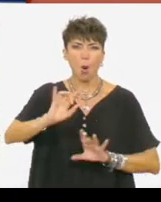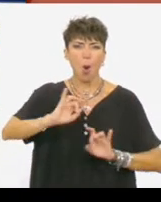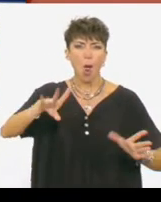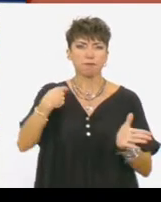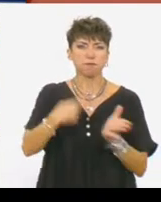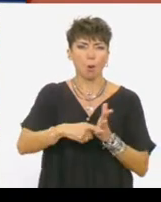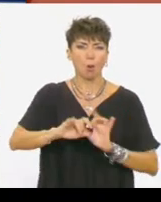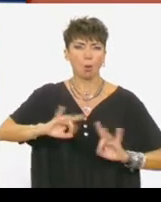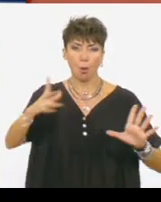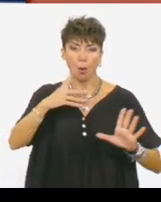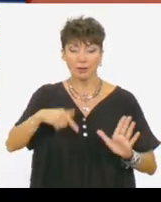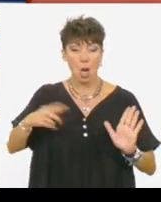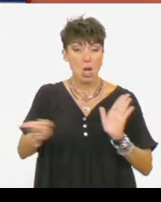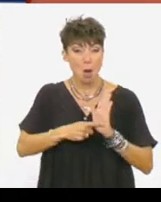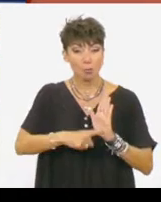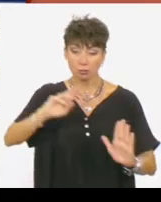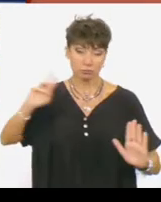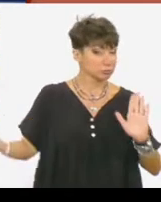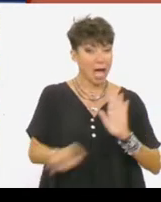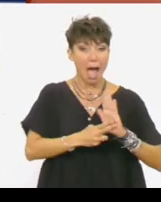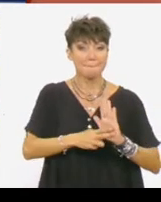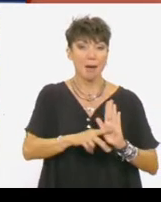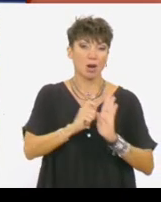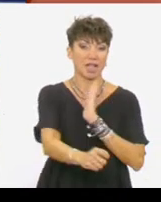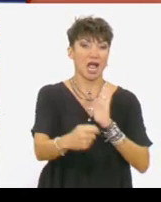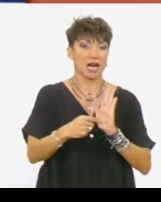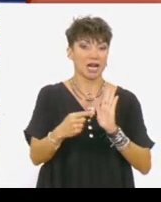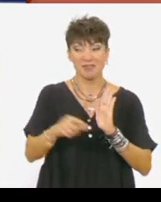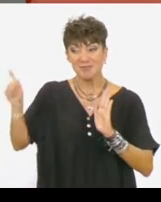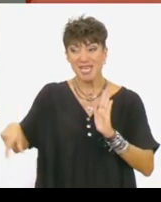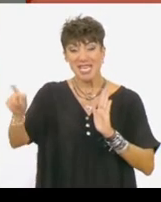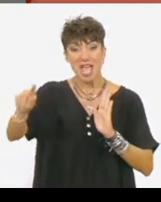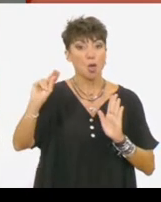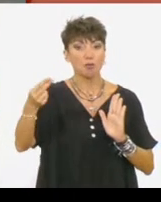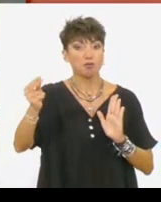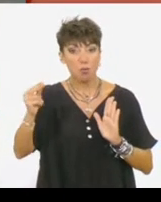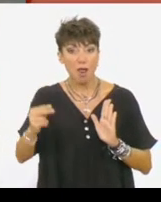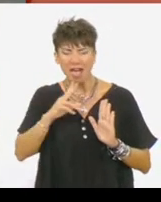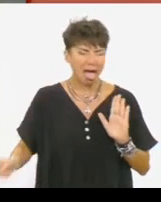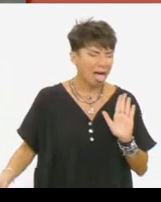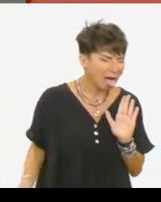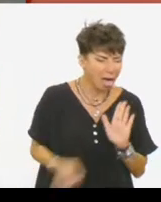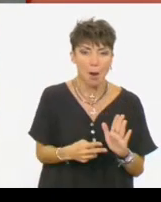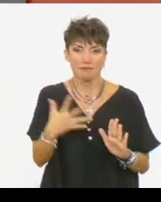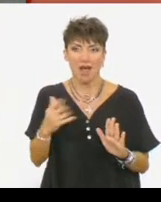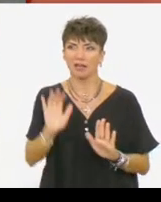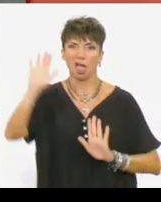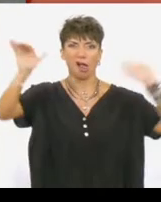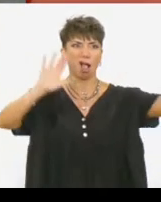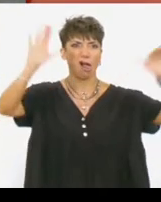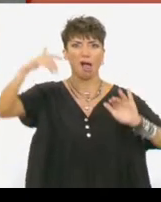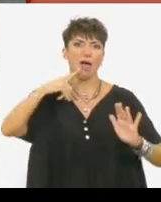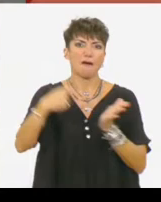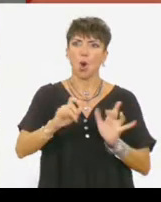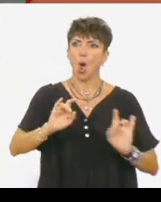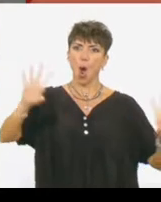τον τελευταίο νόμο, απαγορεύονται και οι βουλευτές και οι υπουργοί να έχουν offshore εταιρεία. Το θέμα αυτής της εταιρείας. Στην πρώτη